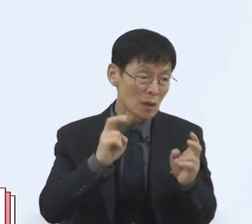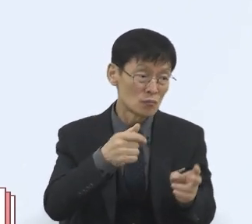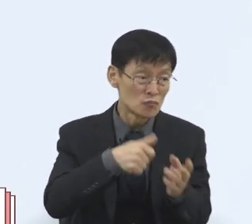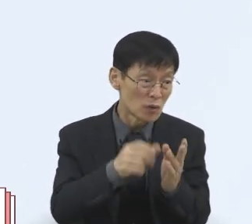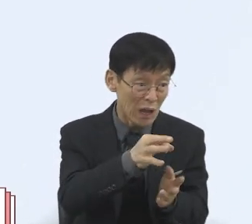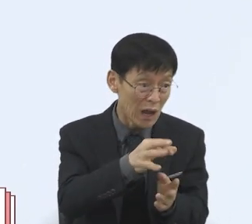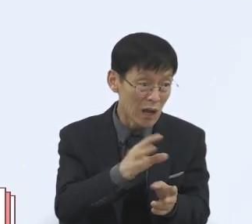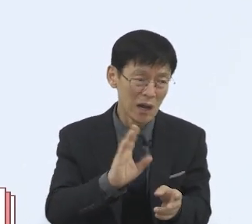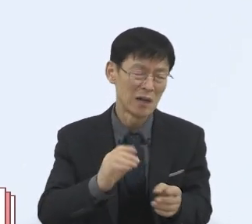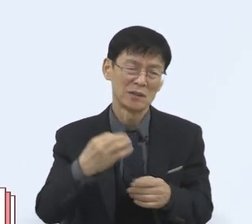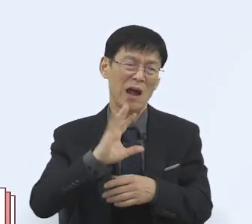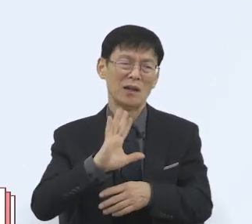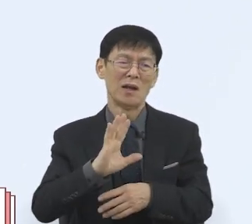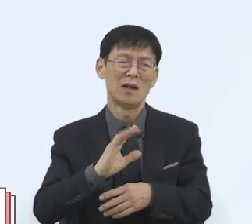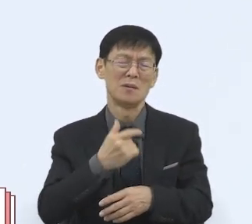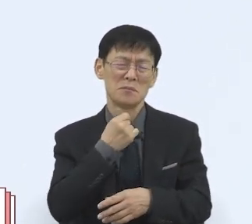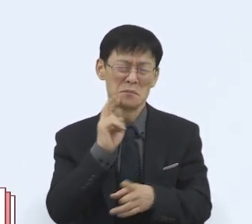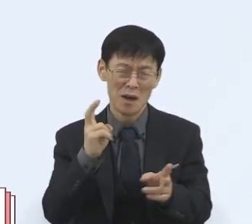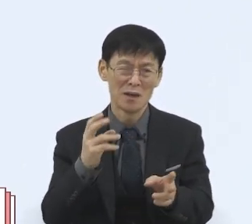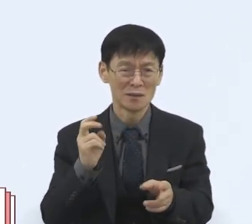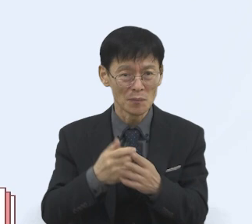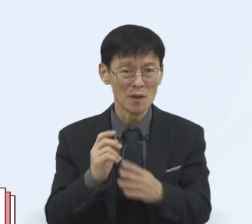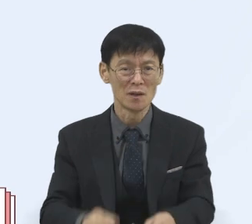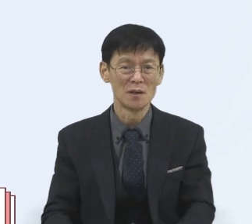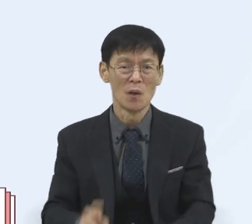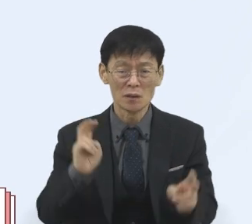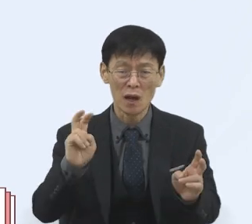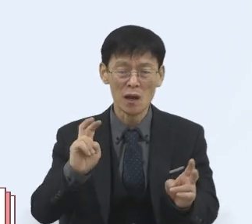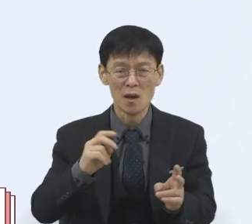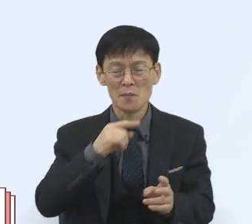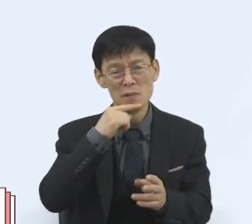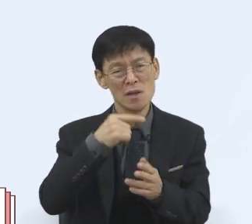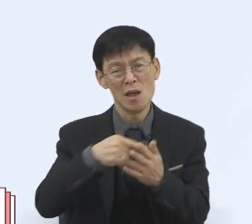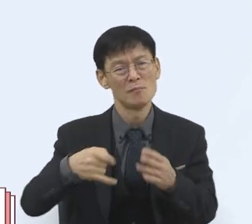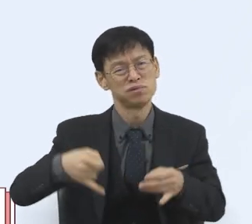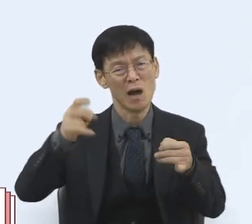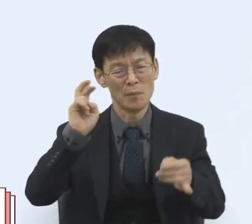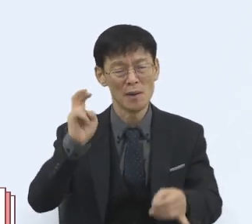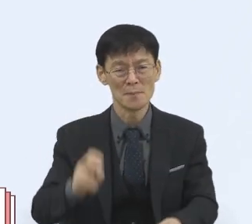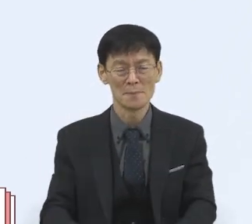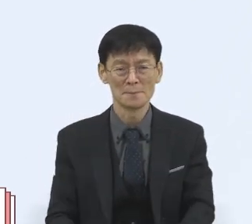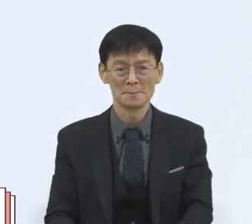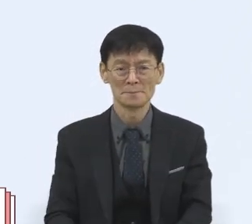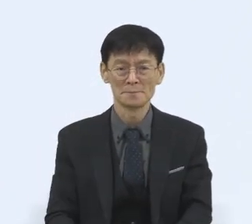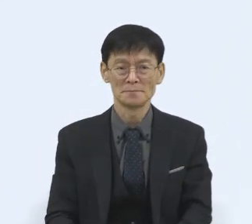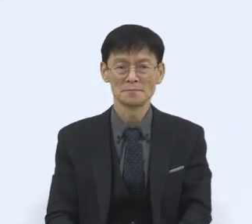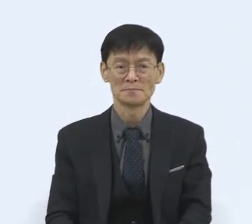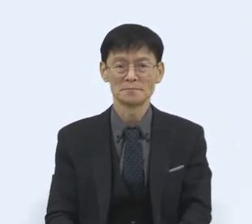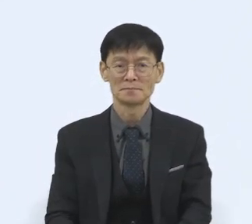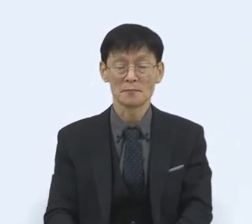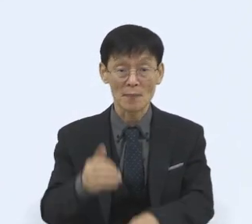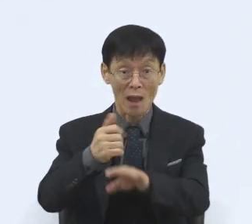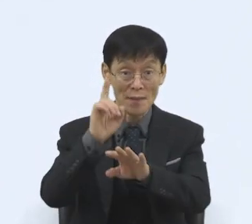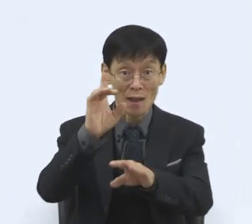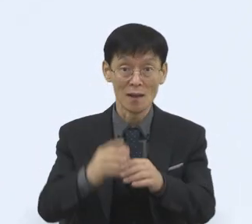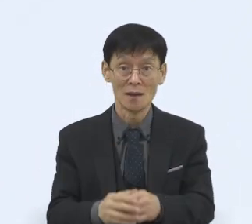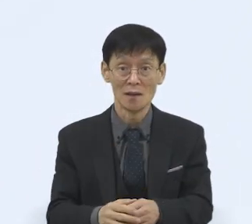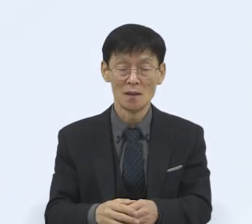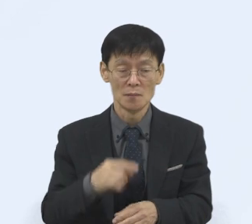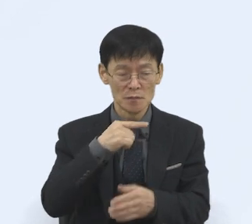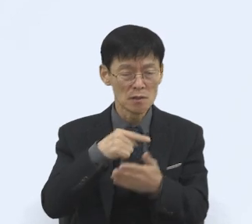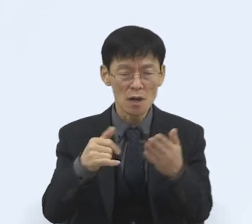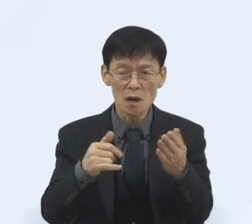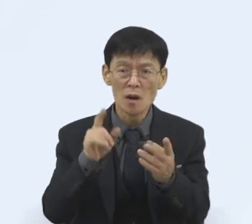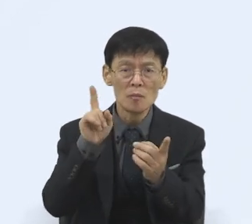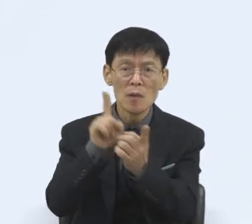물건이나 서비스를 이용하고 싶어 하지 않기 때문에 회사는 어려움을 겪을 수 있습니다. 마지막으로